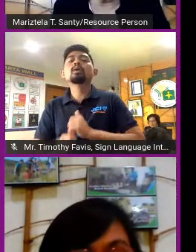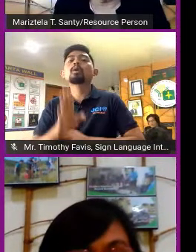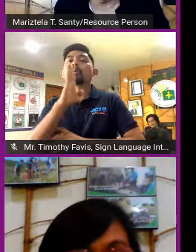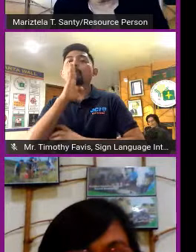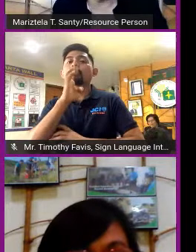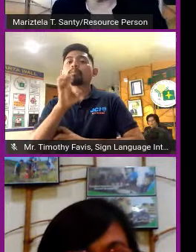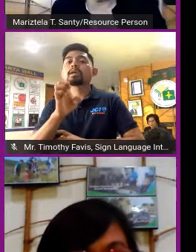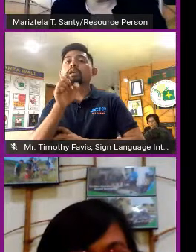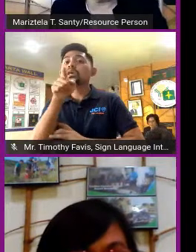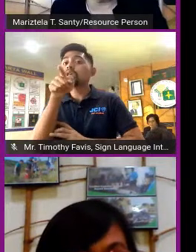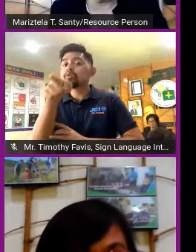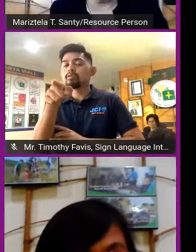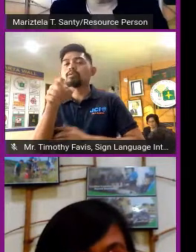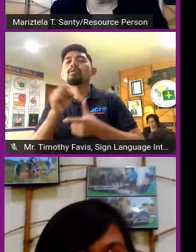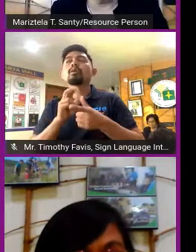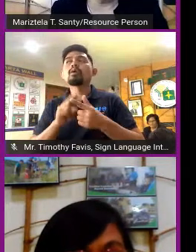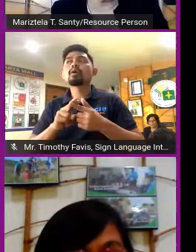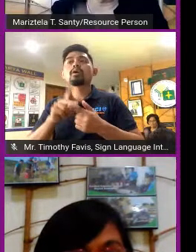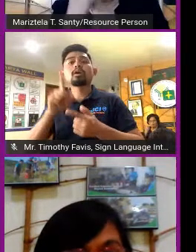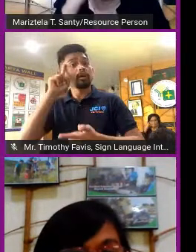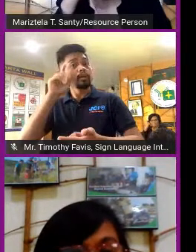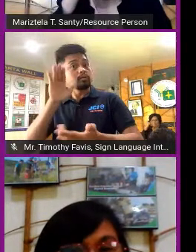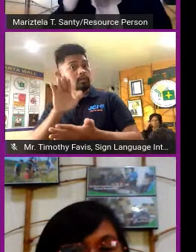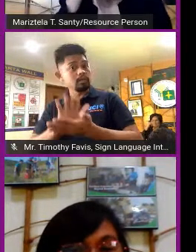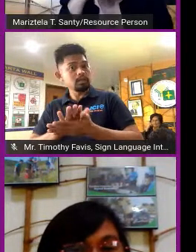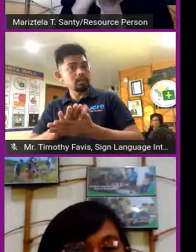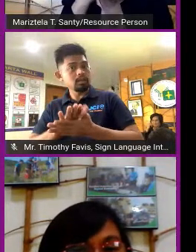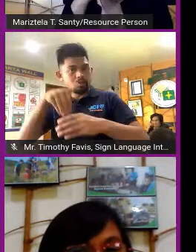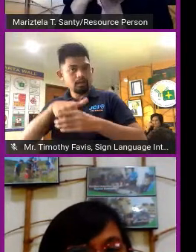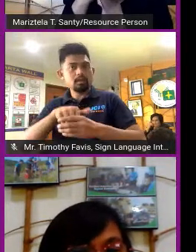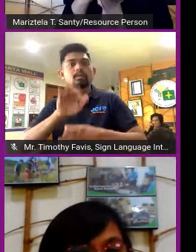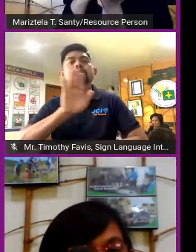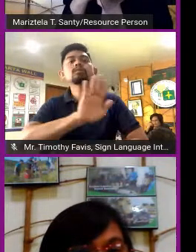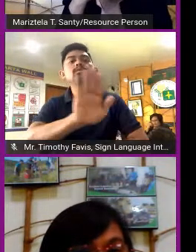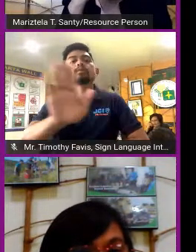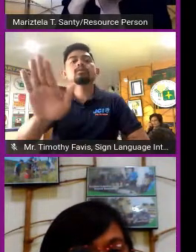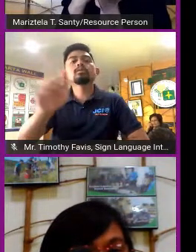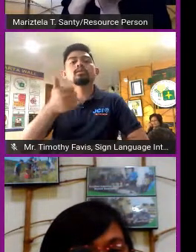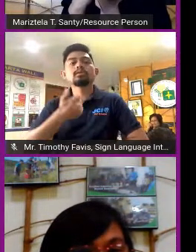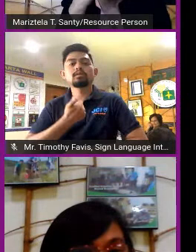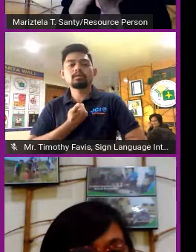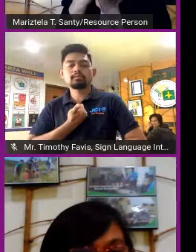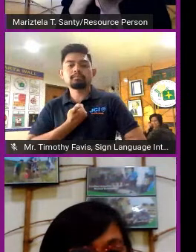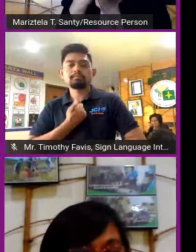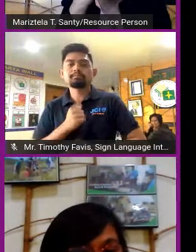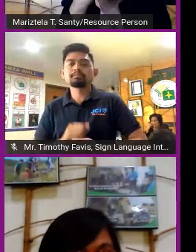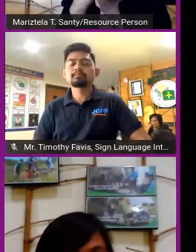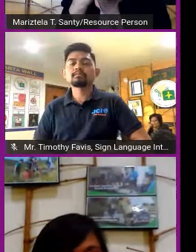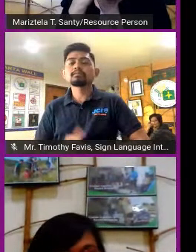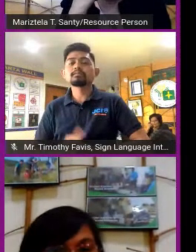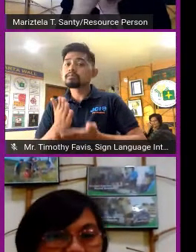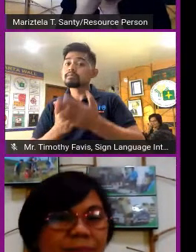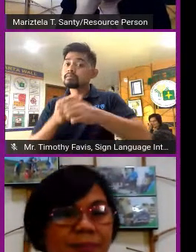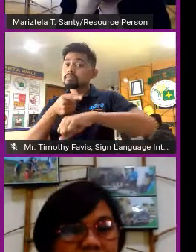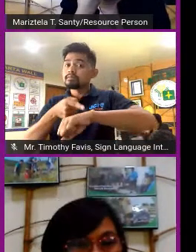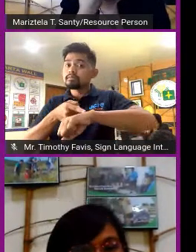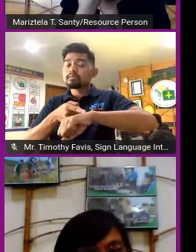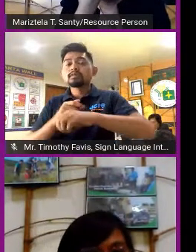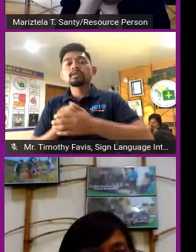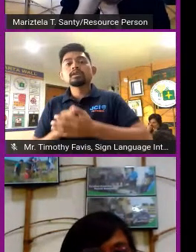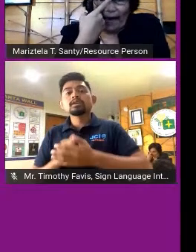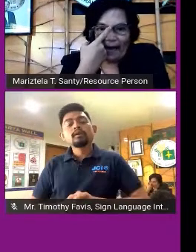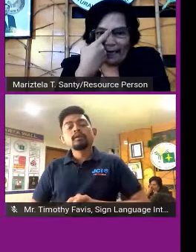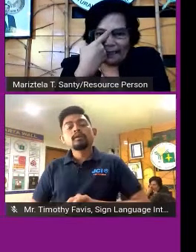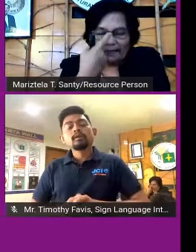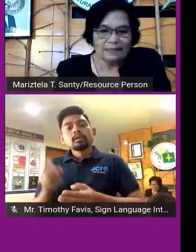be you, believe in yourself. Ano po? Kasi kung minsan, sabi nga natin, ay nangyayari